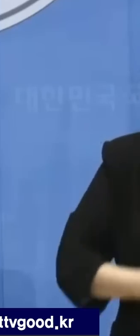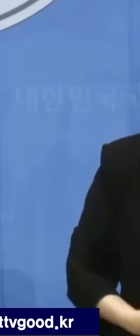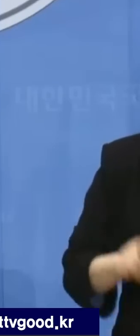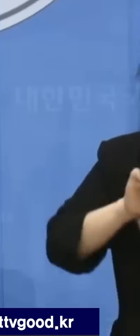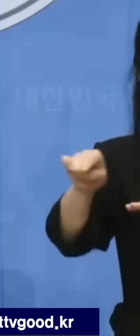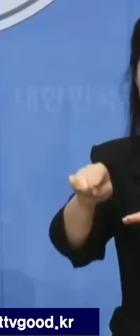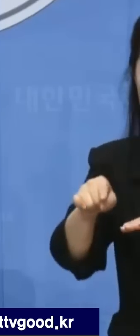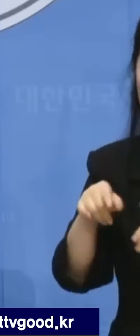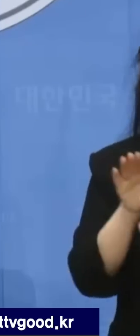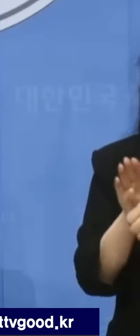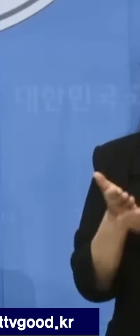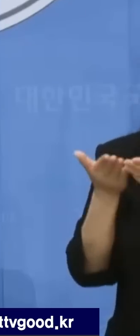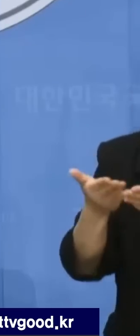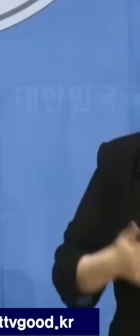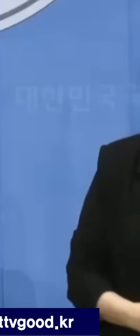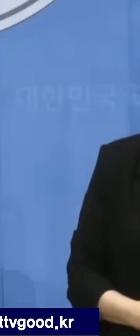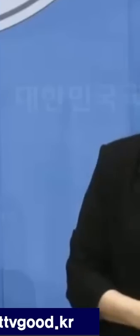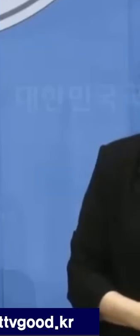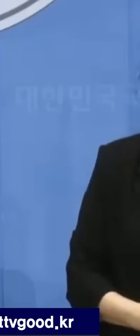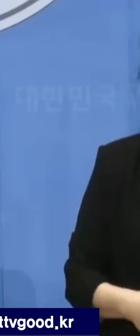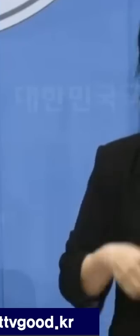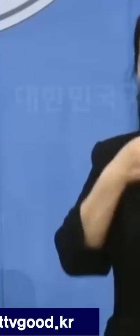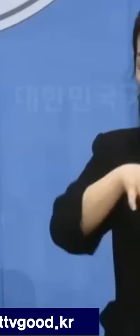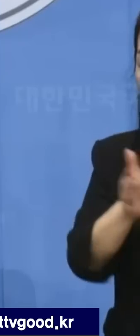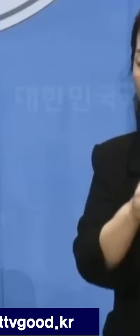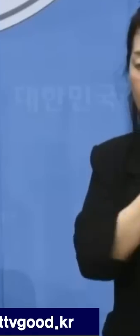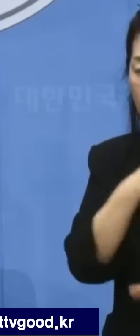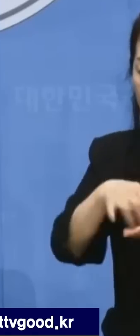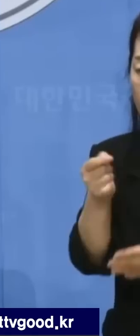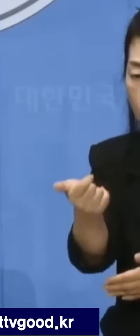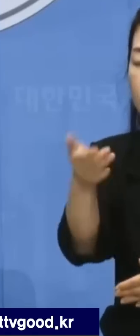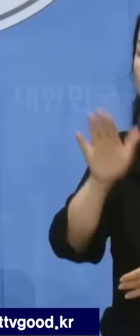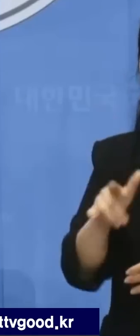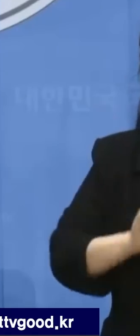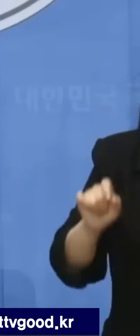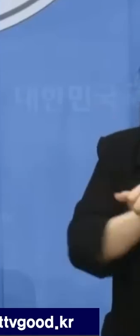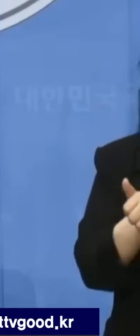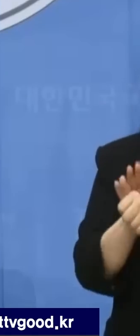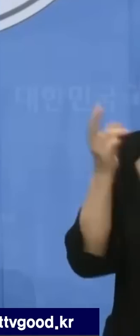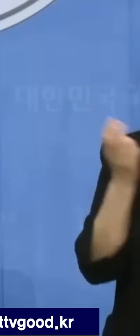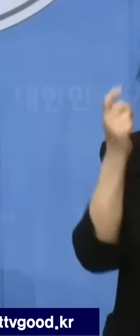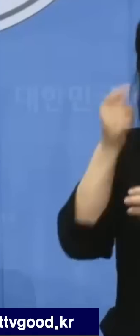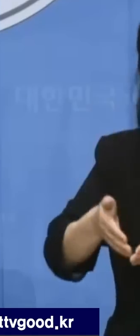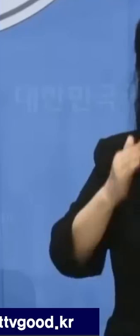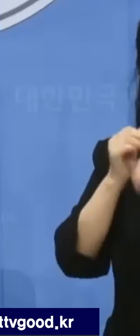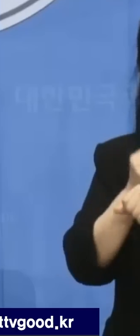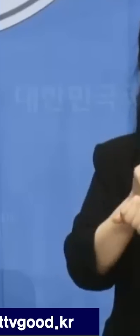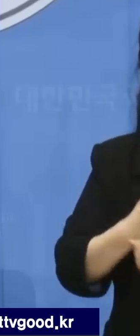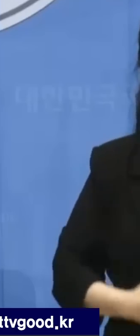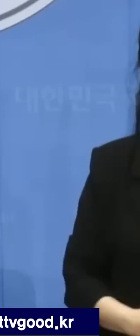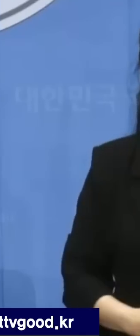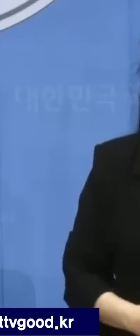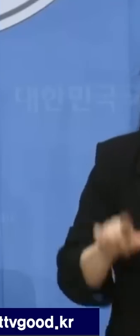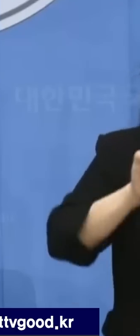지원을 아끼지 않겠습니다. 취약 지역에도 희망의 꽃이 필 수 있도록 특별 지원책을 마련하겠습니다.